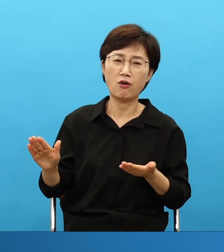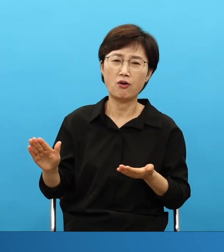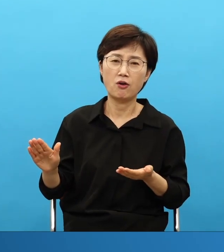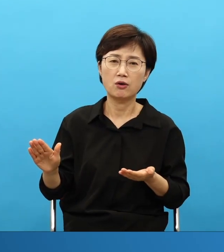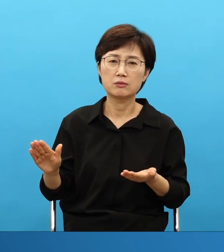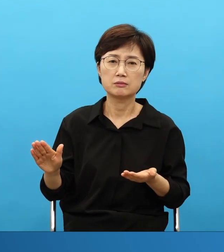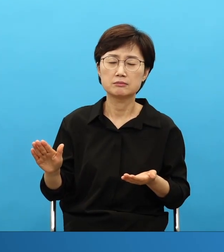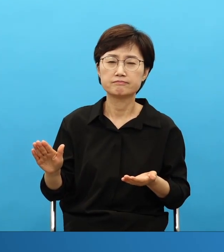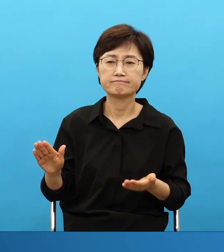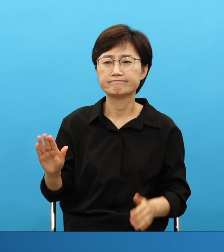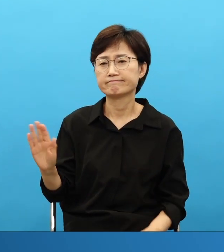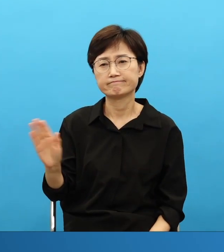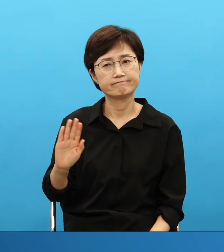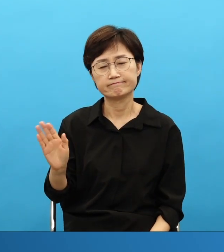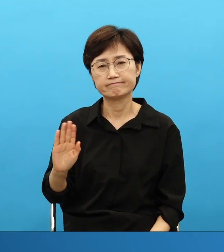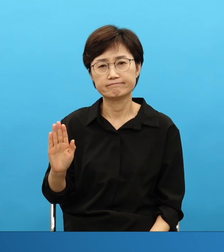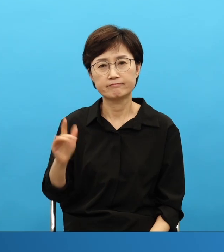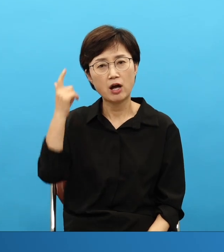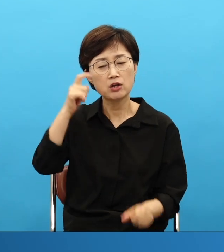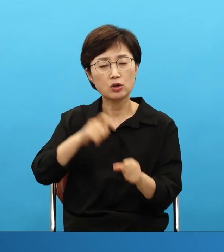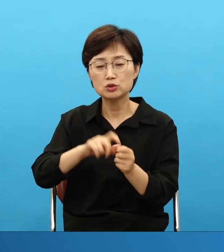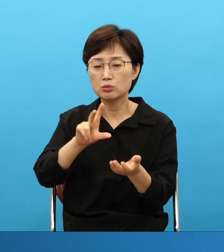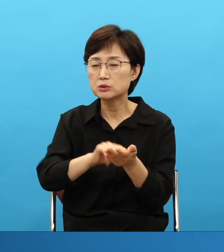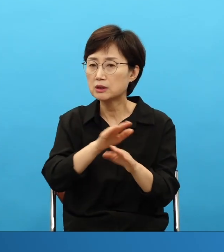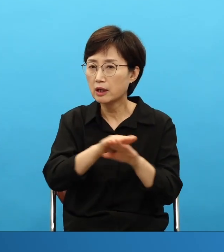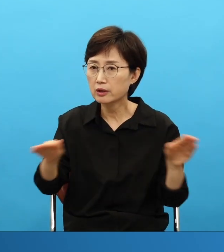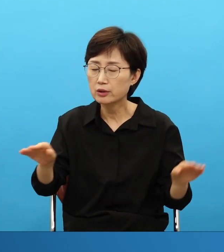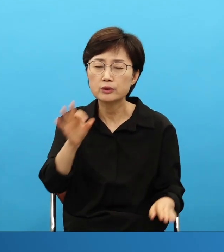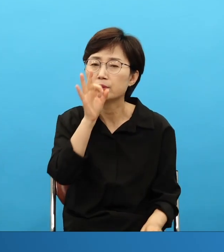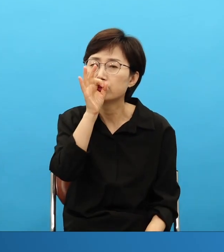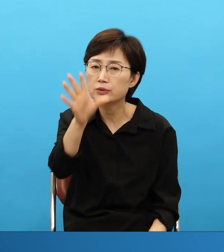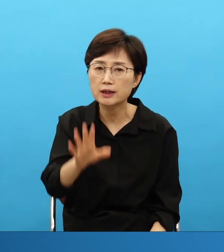좋잖아요 언약 바로 잡았어야 치유됩니다